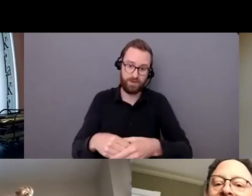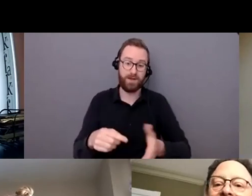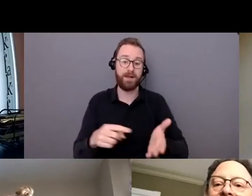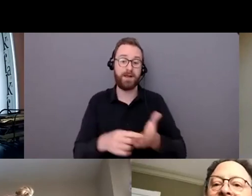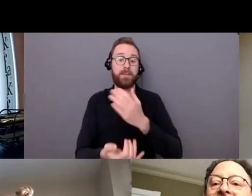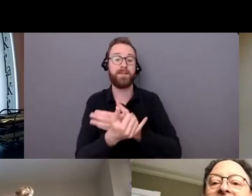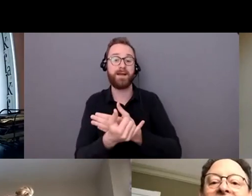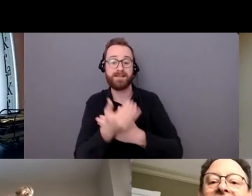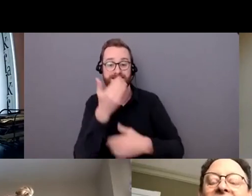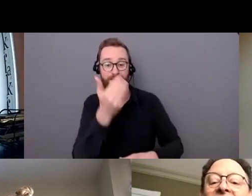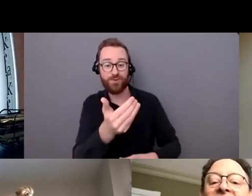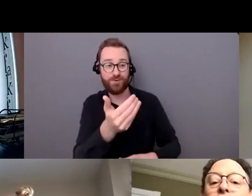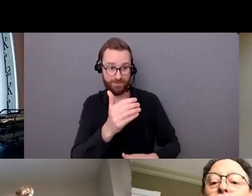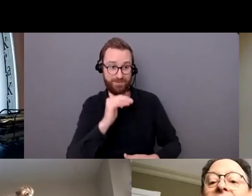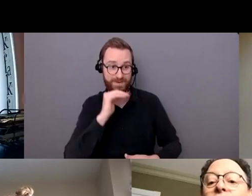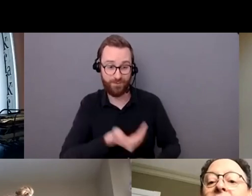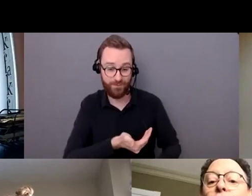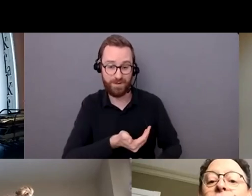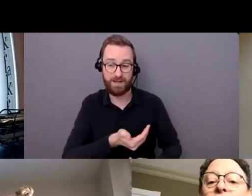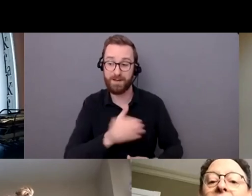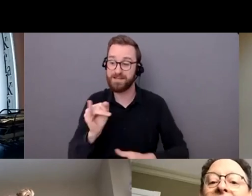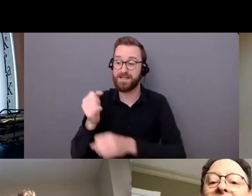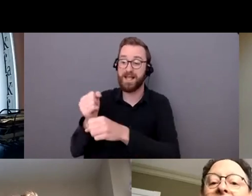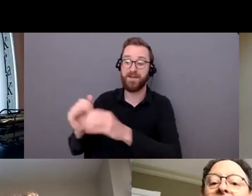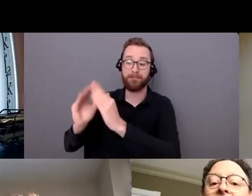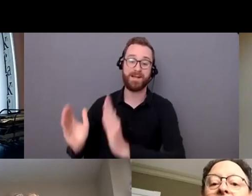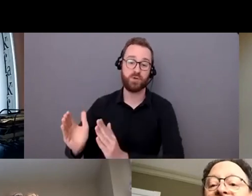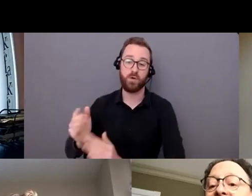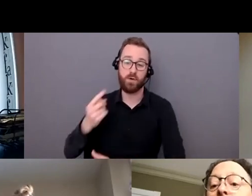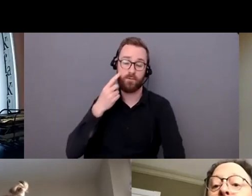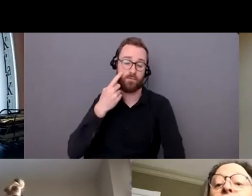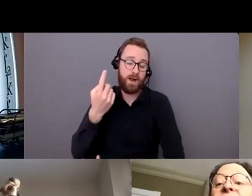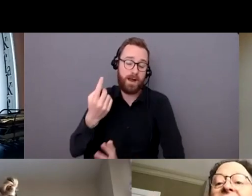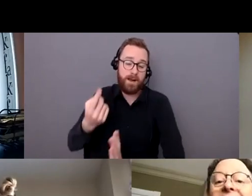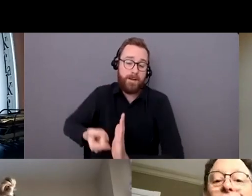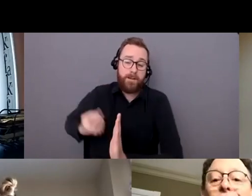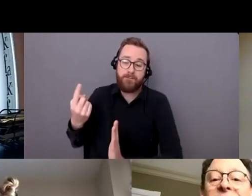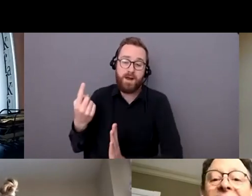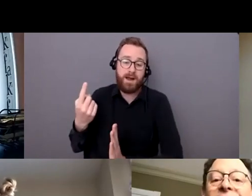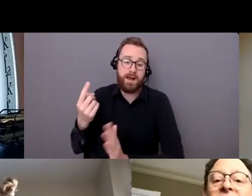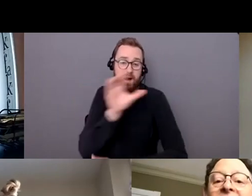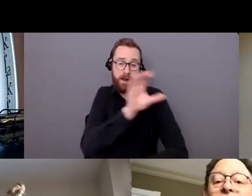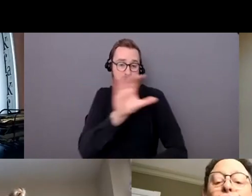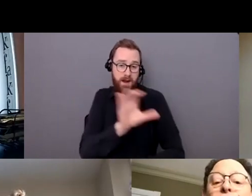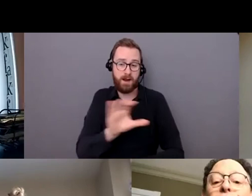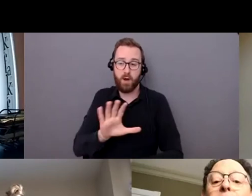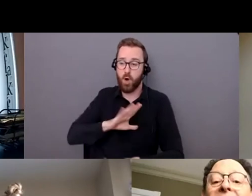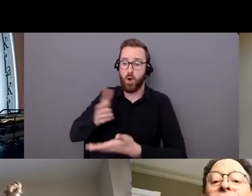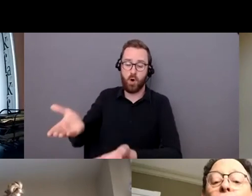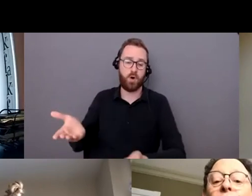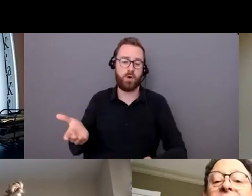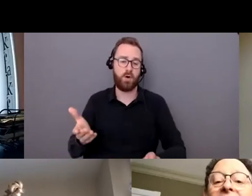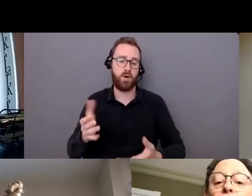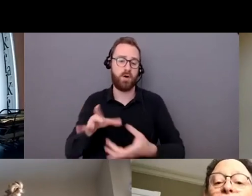matin. Si elle est en télétravail, que je la vois une fois via une mosaïque de d'autres intervenants, je me perds